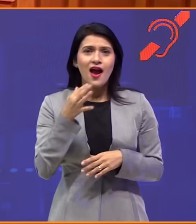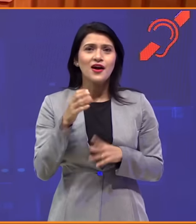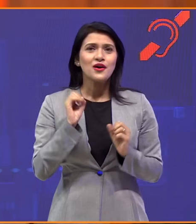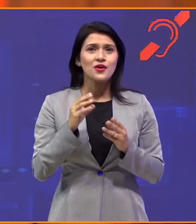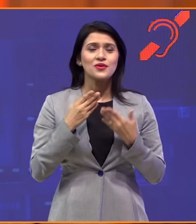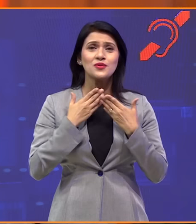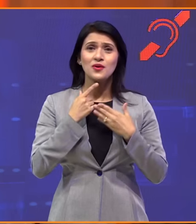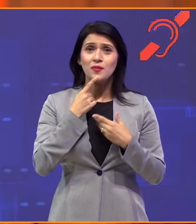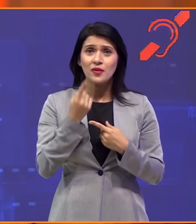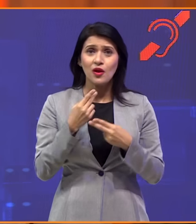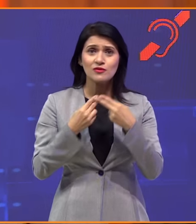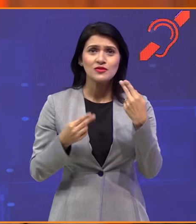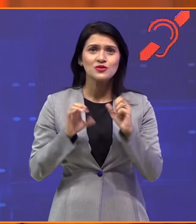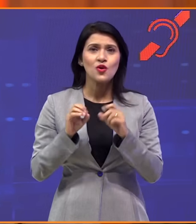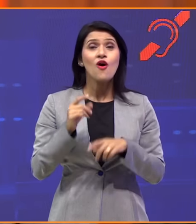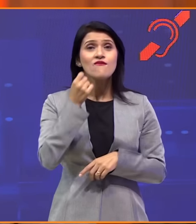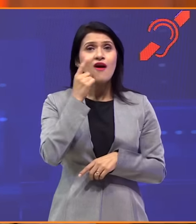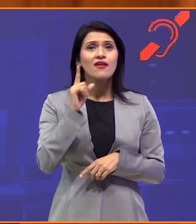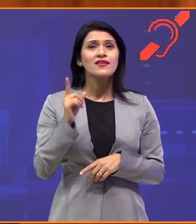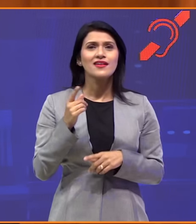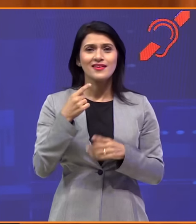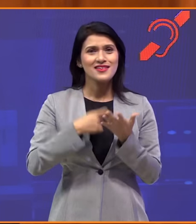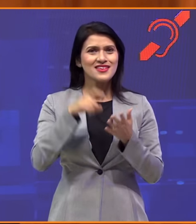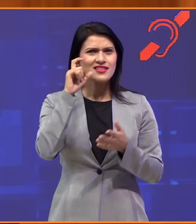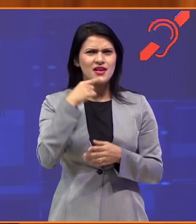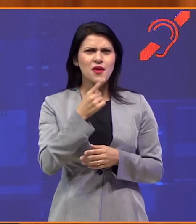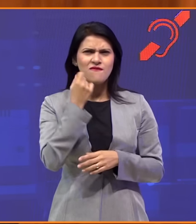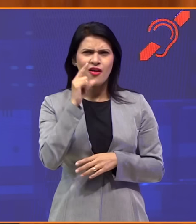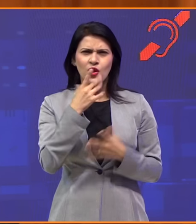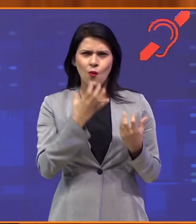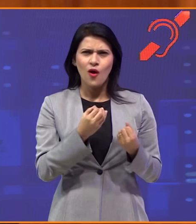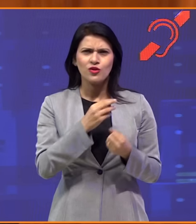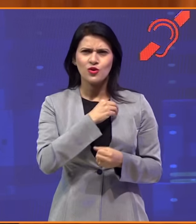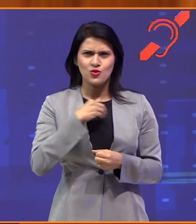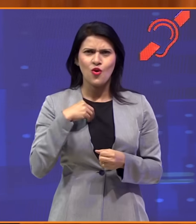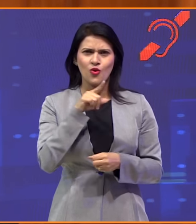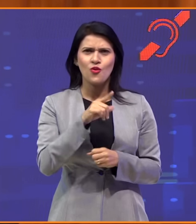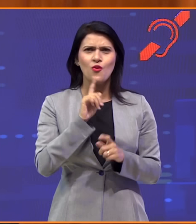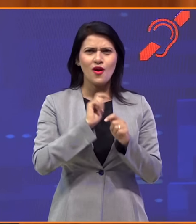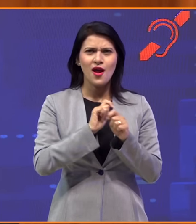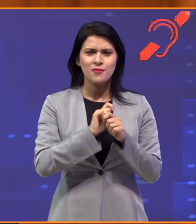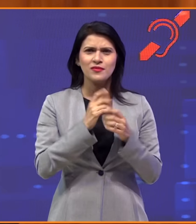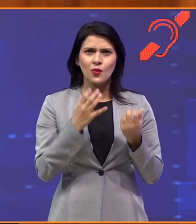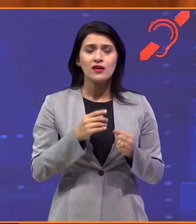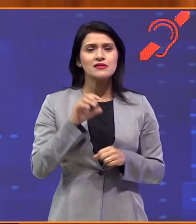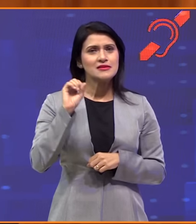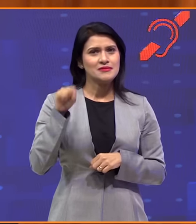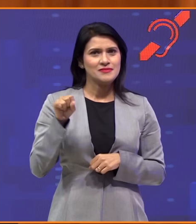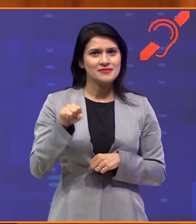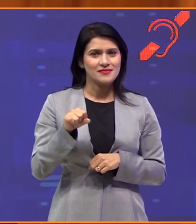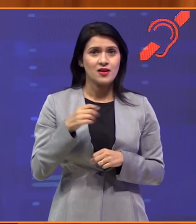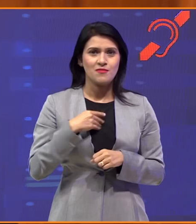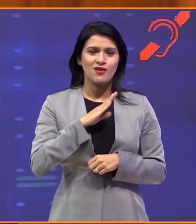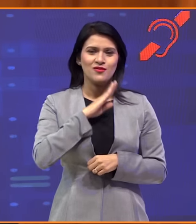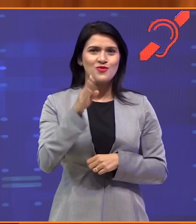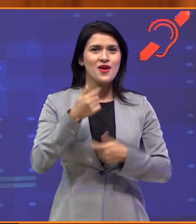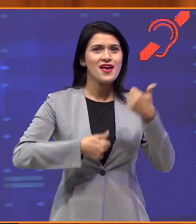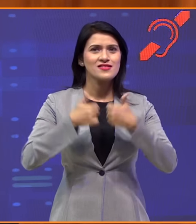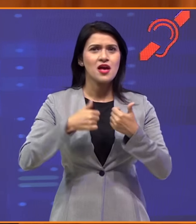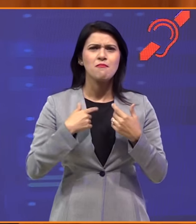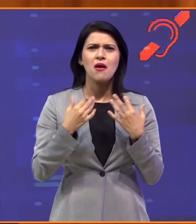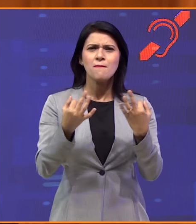और पिताजी चाहते थे कि बेटा डॉक्टर बन जाए जी मेडिकल का एंट्रेंस टेस्ट देने गया ऐसा कोई कमाल का स्टूडेंट कभी नहीं रहा